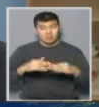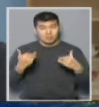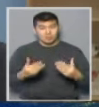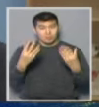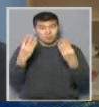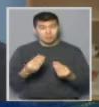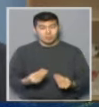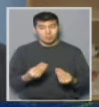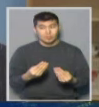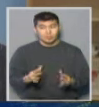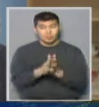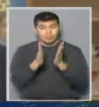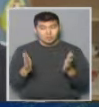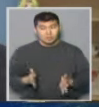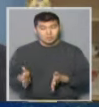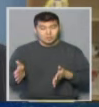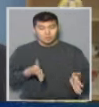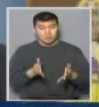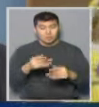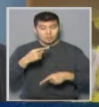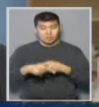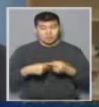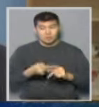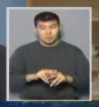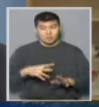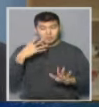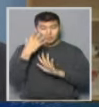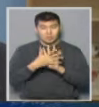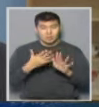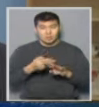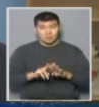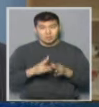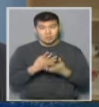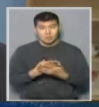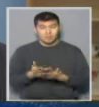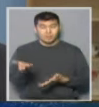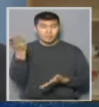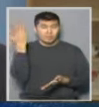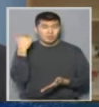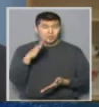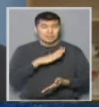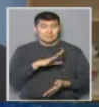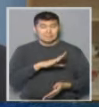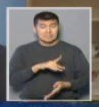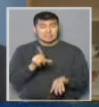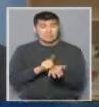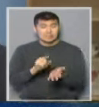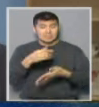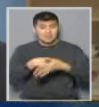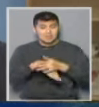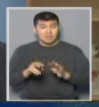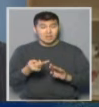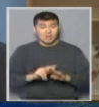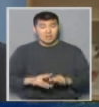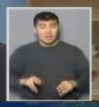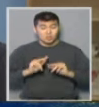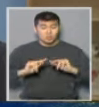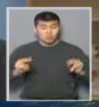күні жаңағы үлкендер жол ұлылық ұрпағы жүрер ұғынып деп жаңағы бұрынғы зейнеткер ұстаздарымызды ұлықтап